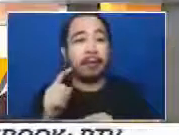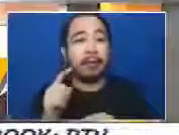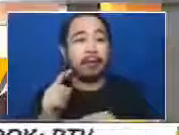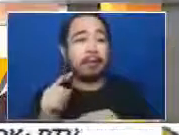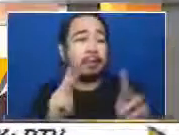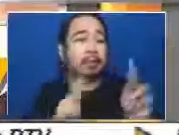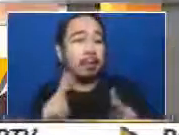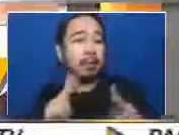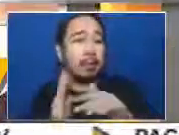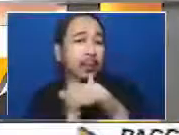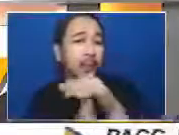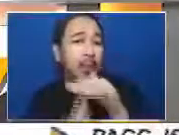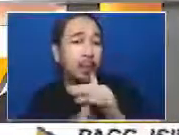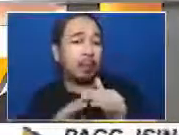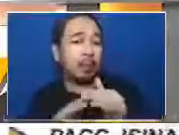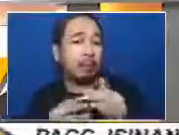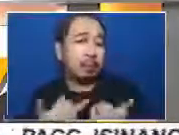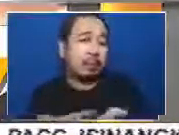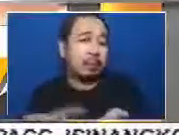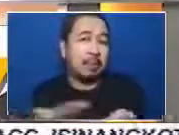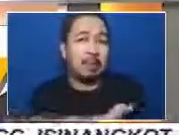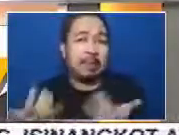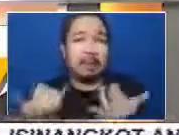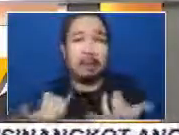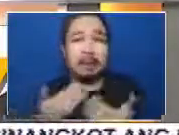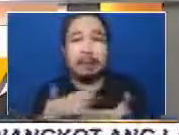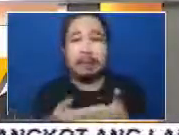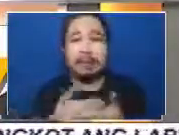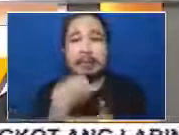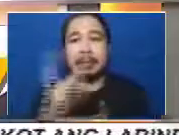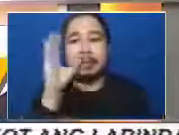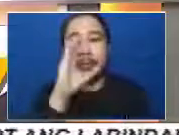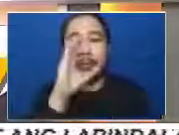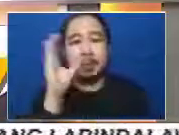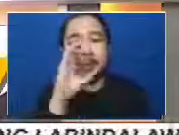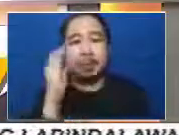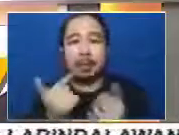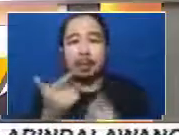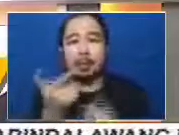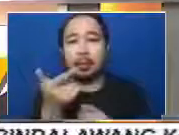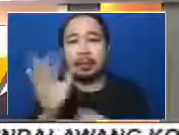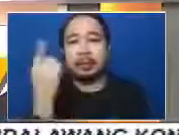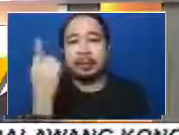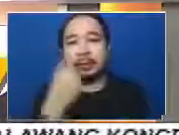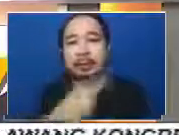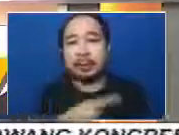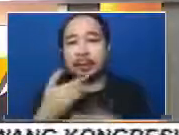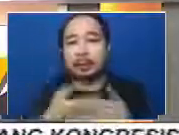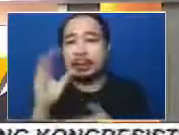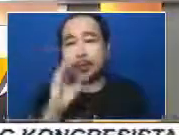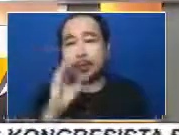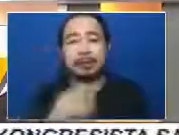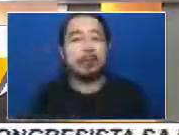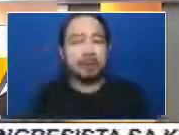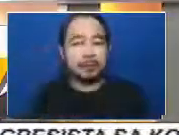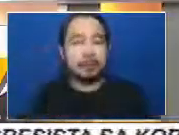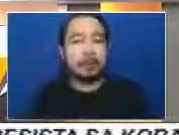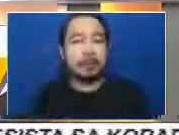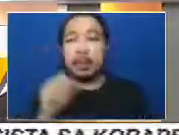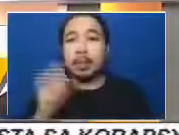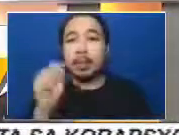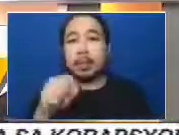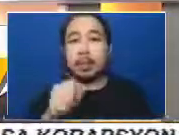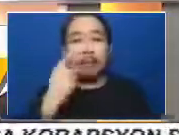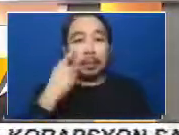this year, 2020, matapos na po ng Kongreso. Pasado na sa House, pero Opo. Sa Senate po, kailangan